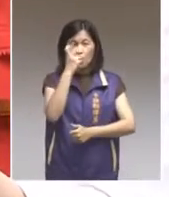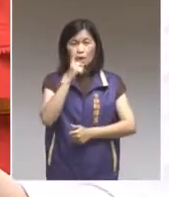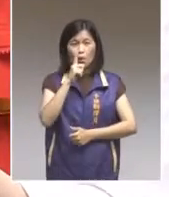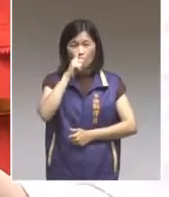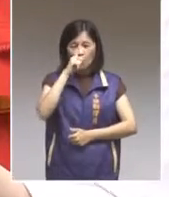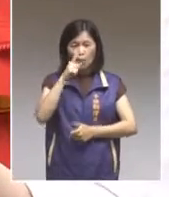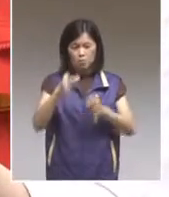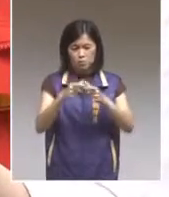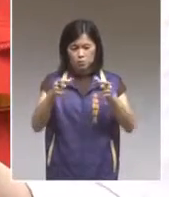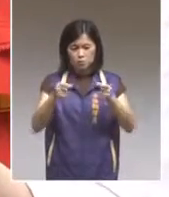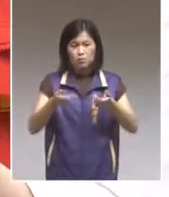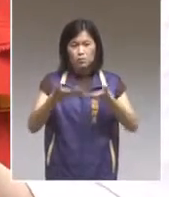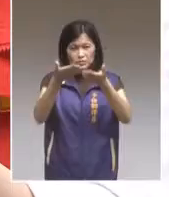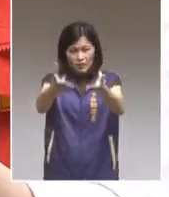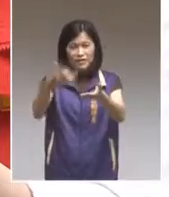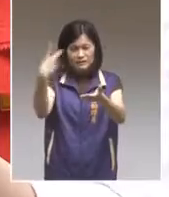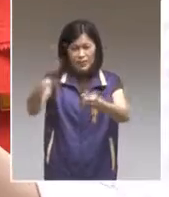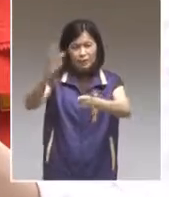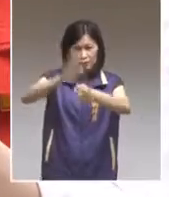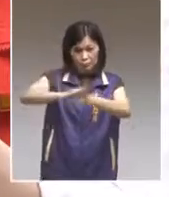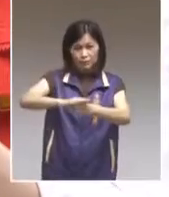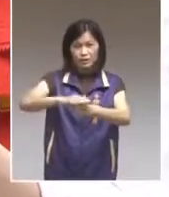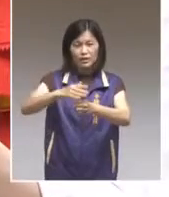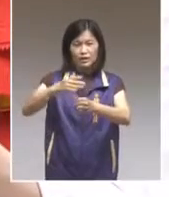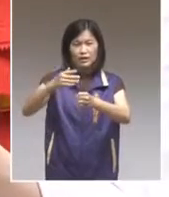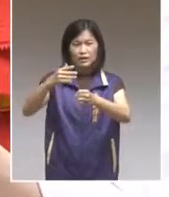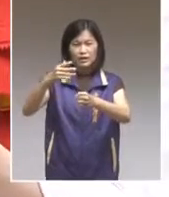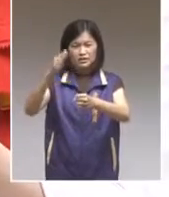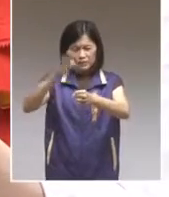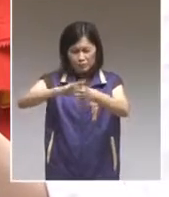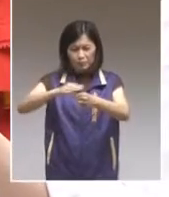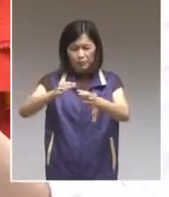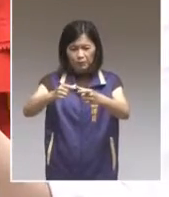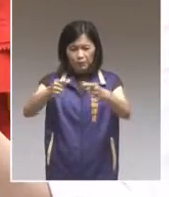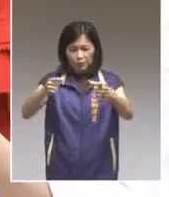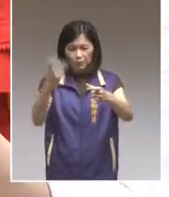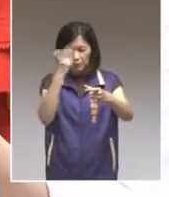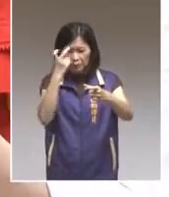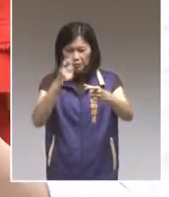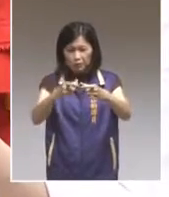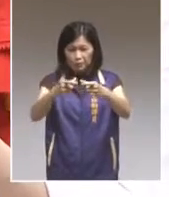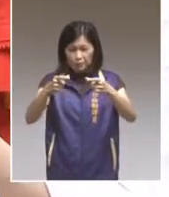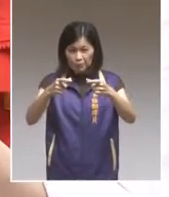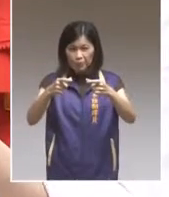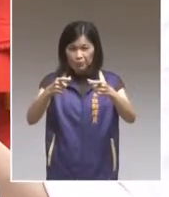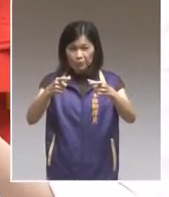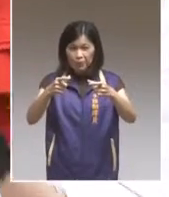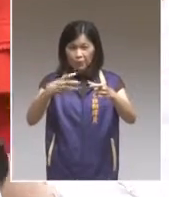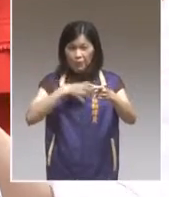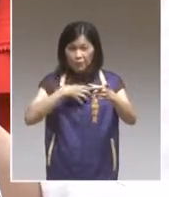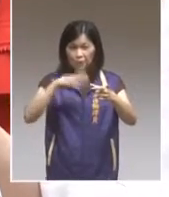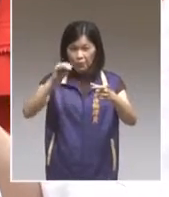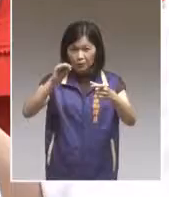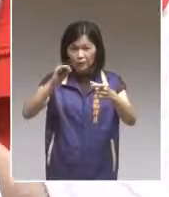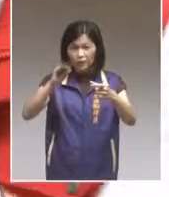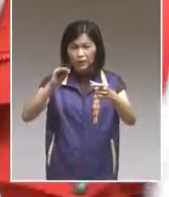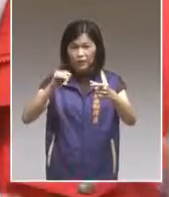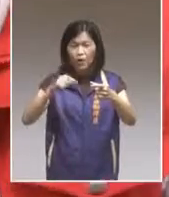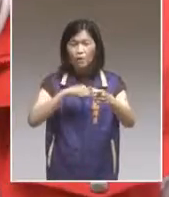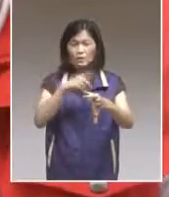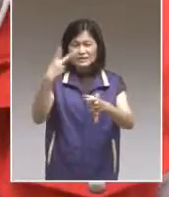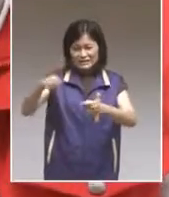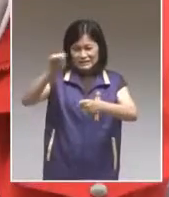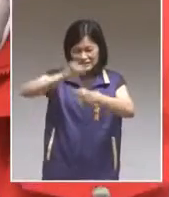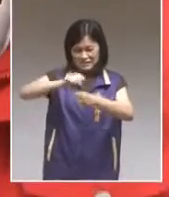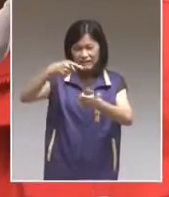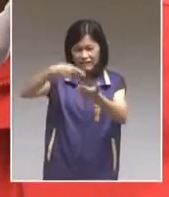十天的时候，你再验一下，好，那让我们看看说，来你到底的风险是怎么样？好，这个我们会这样做这样的